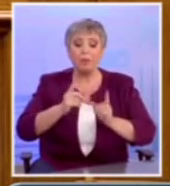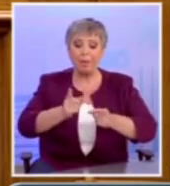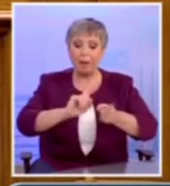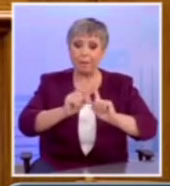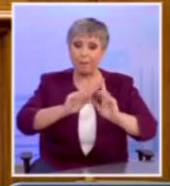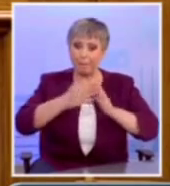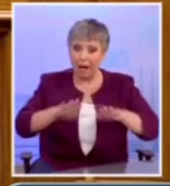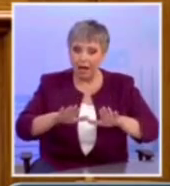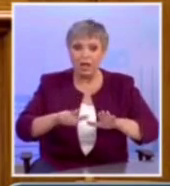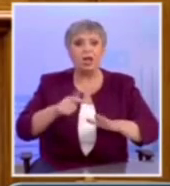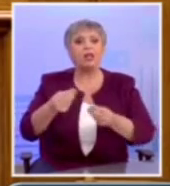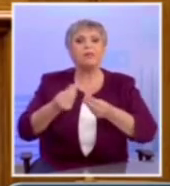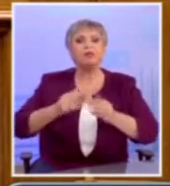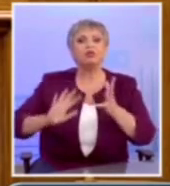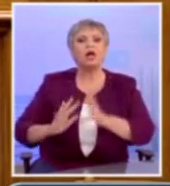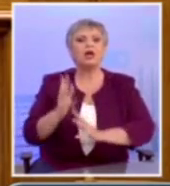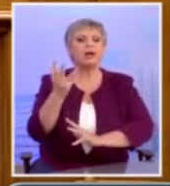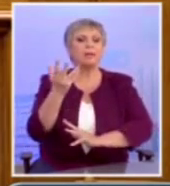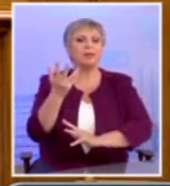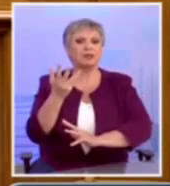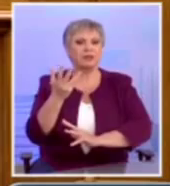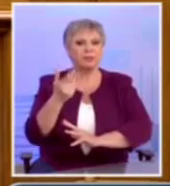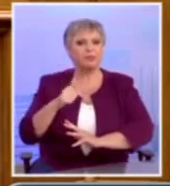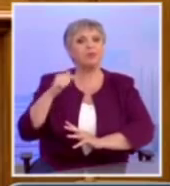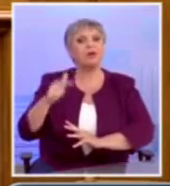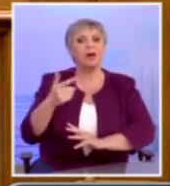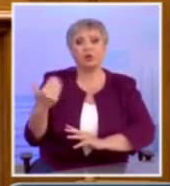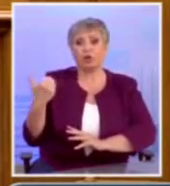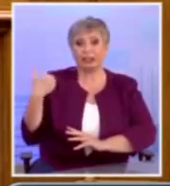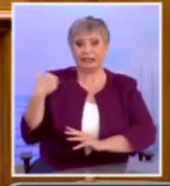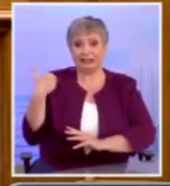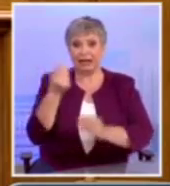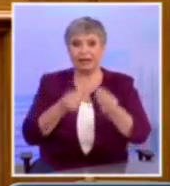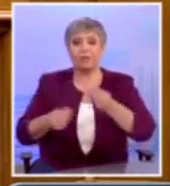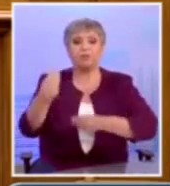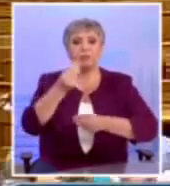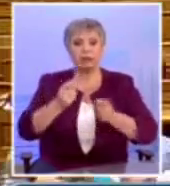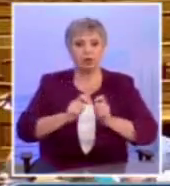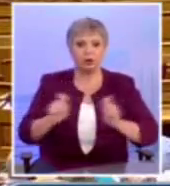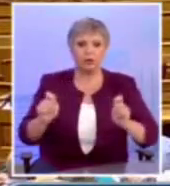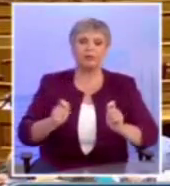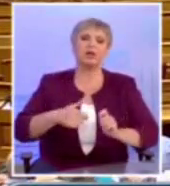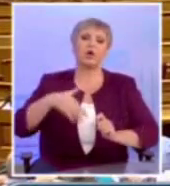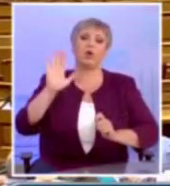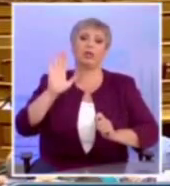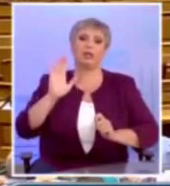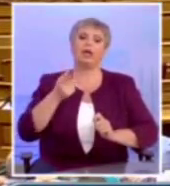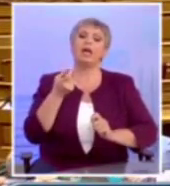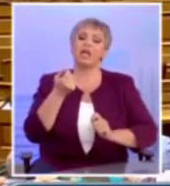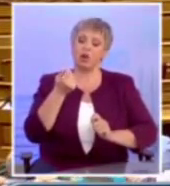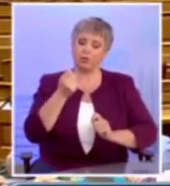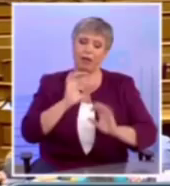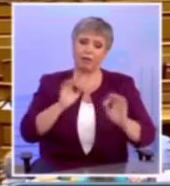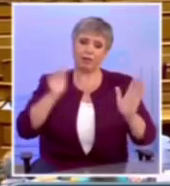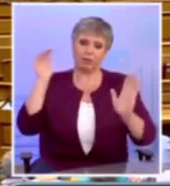υπάρχει ανάπτυξη. Απ' τη μια μεριά δεν μας ζητάνε περισσότερα μέτρα, παρόλο που έχει χειροτερέψει η οικονομία. Μας ρωτάνε